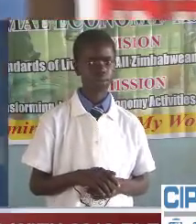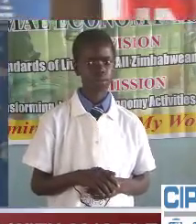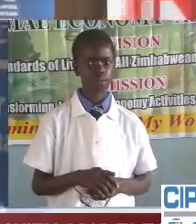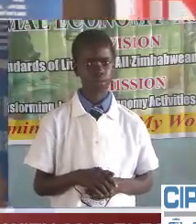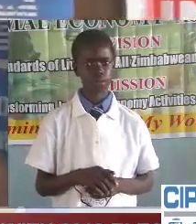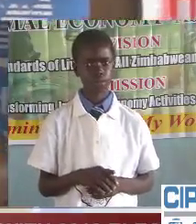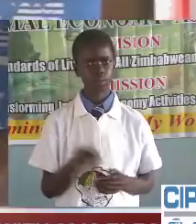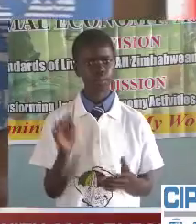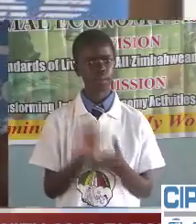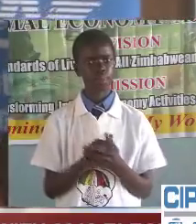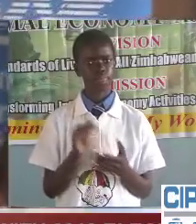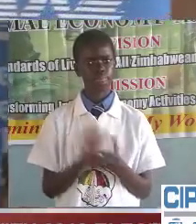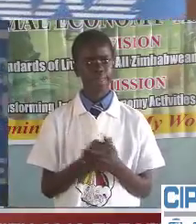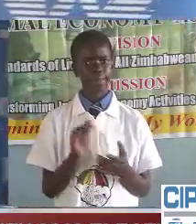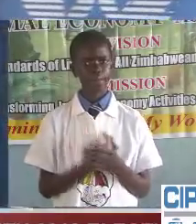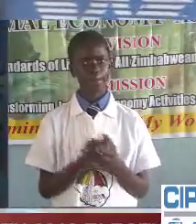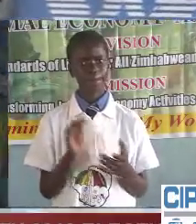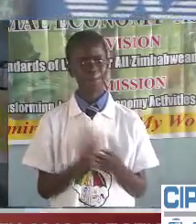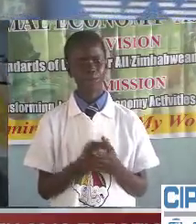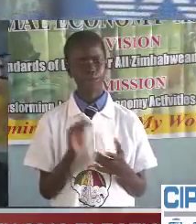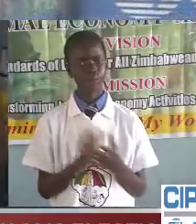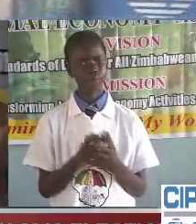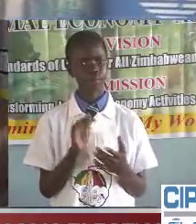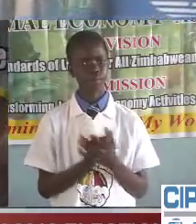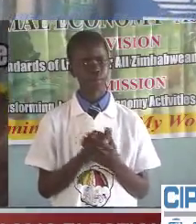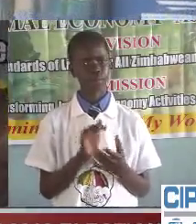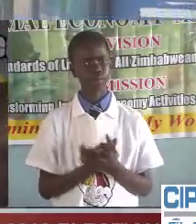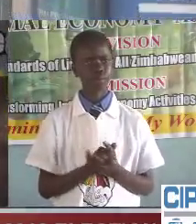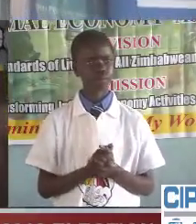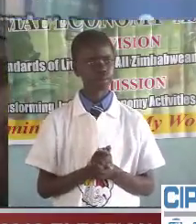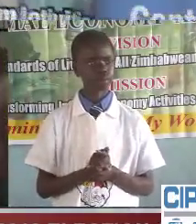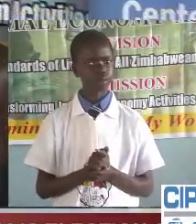vaomberere zvenyu maoko vachiuya naye.